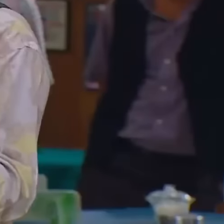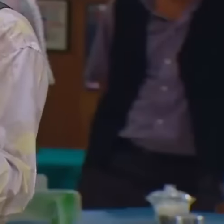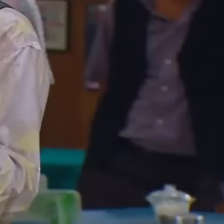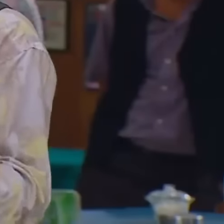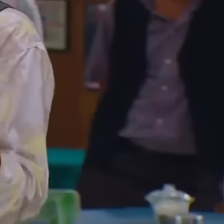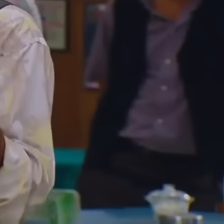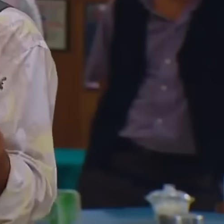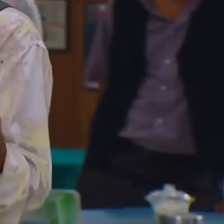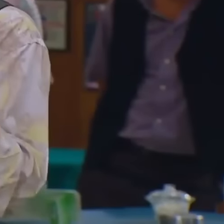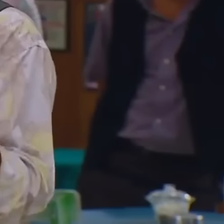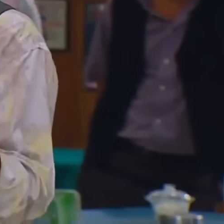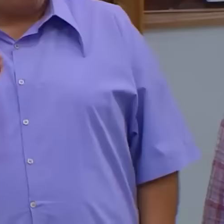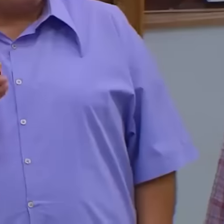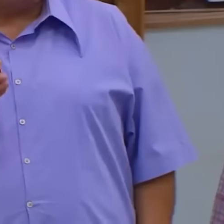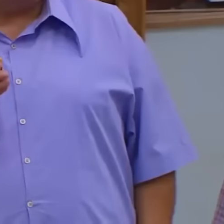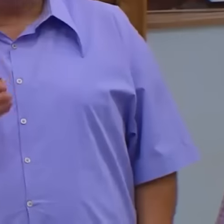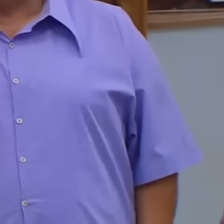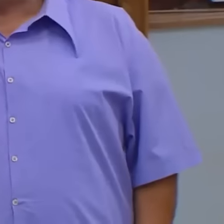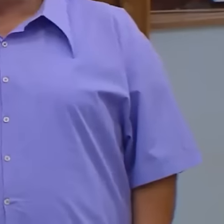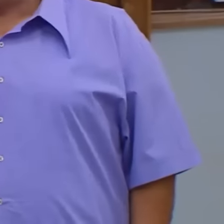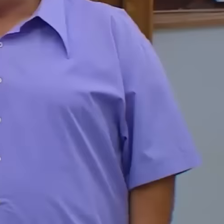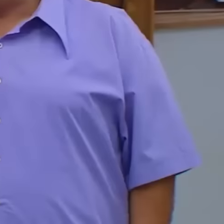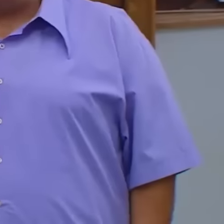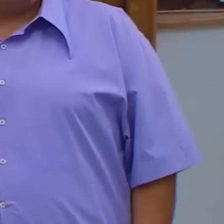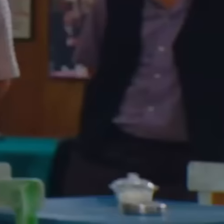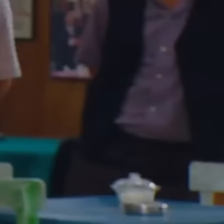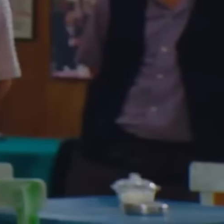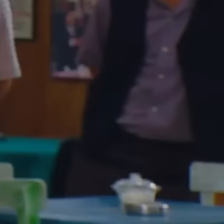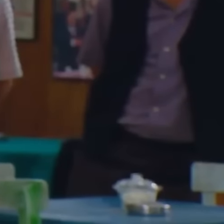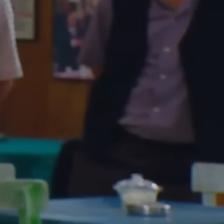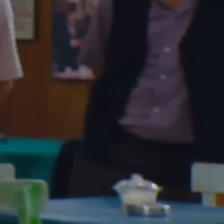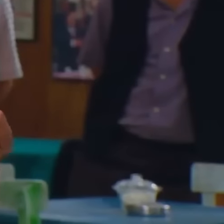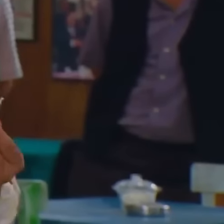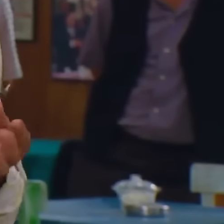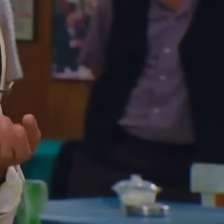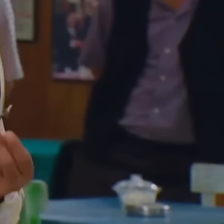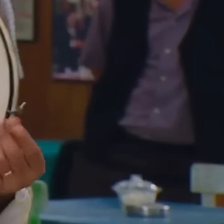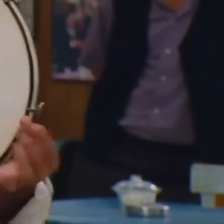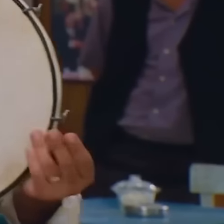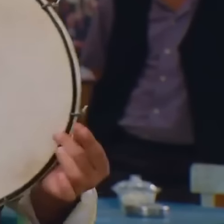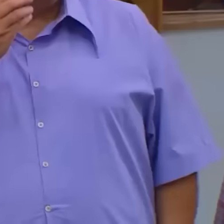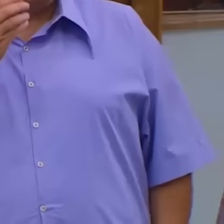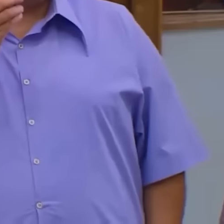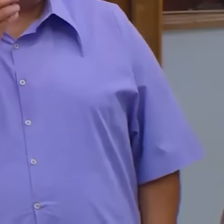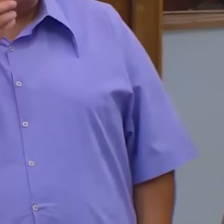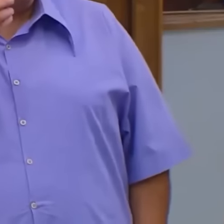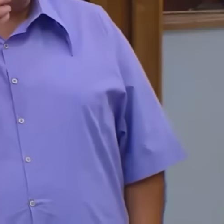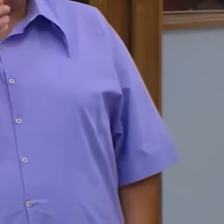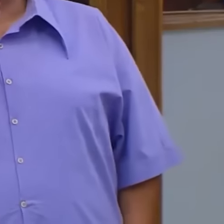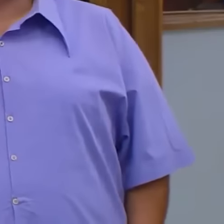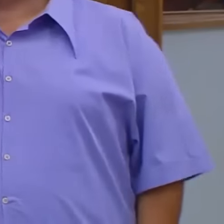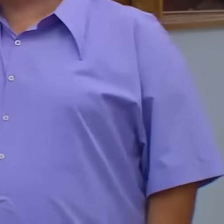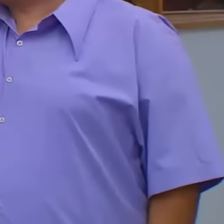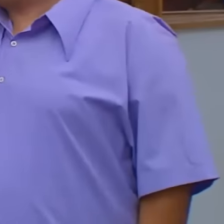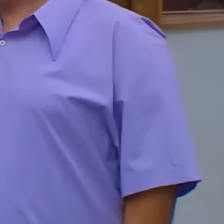Bahtiyar'la Suat paylaşmışlar. Bahtiyar bir yandan yiyerek müziğe tempo tutuyor. Kahvedekiler ayakta. Suat'la Sami de müziğin ritmine